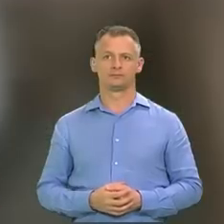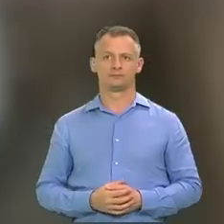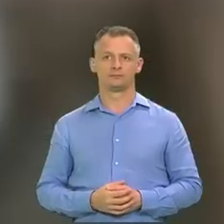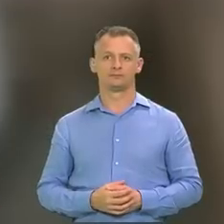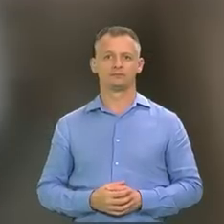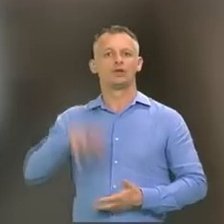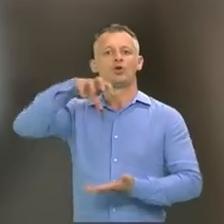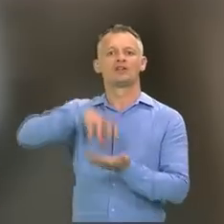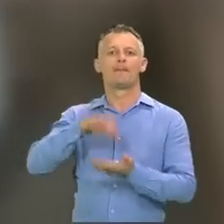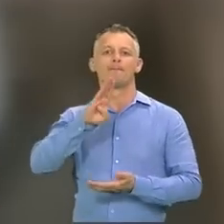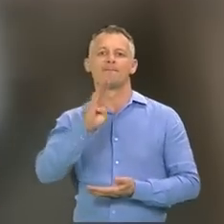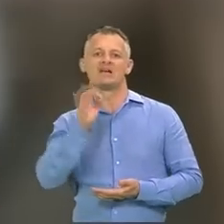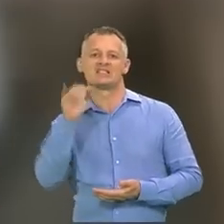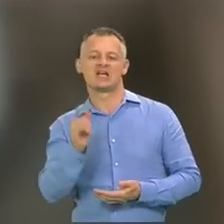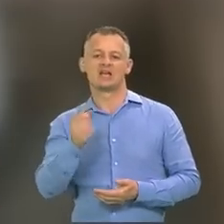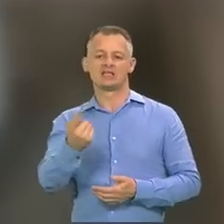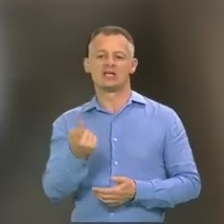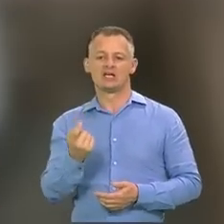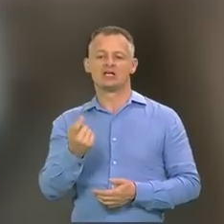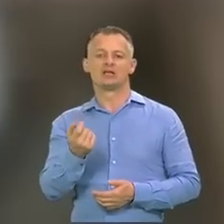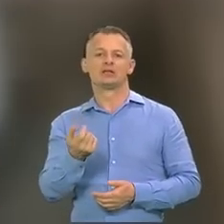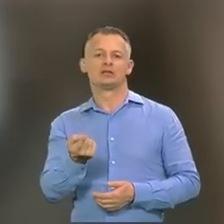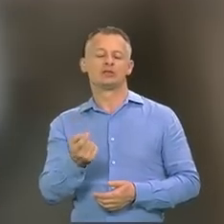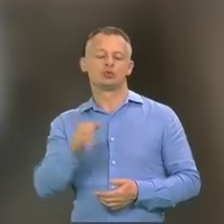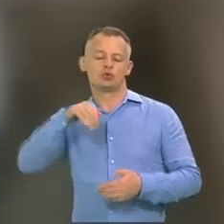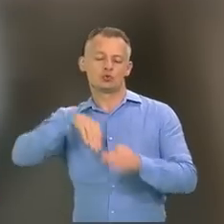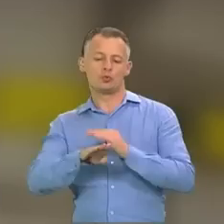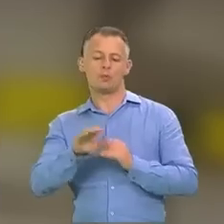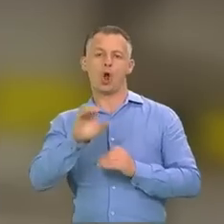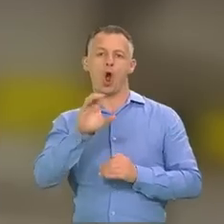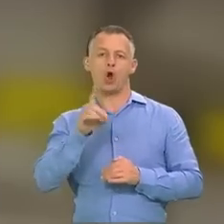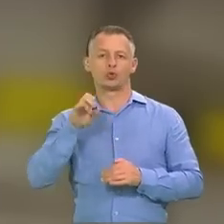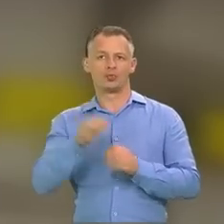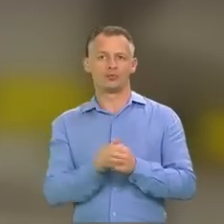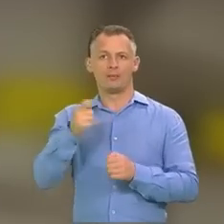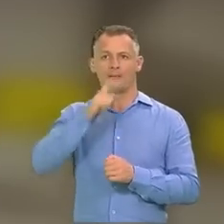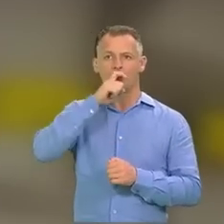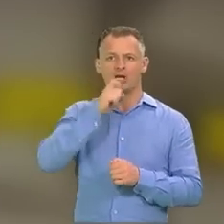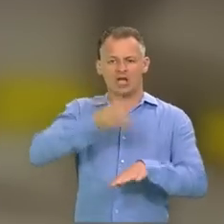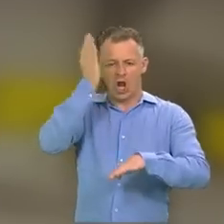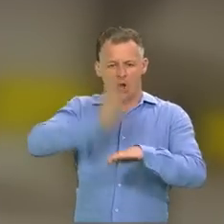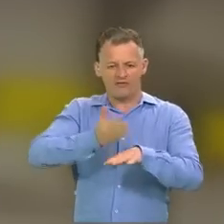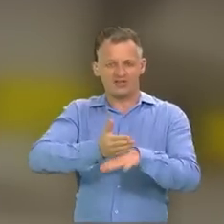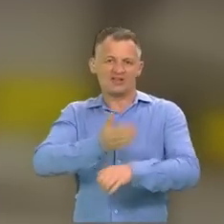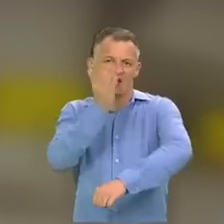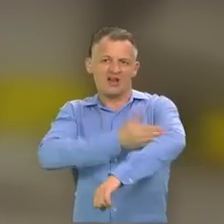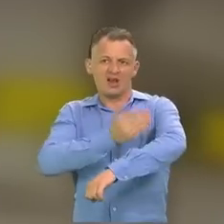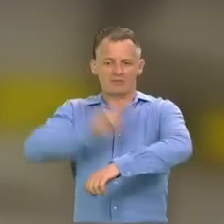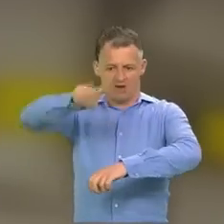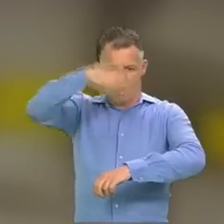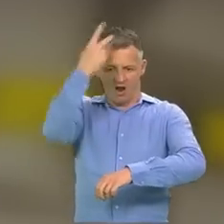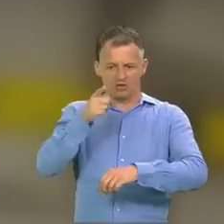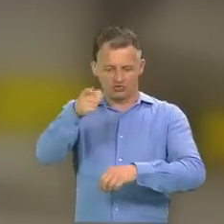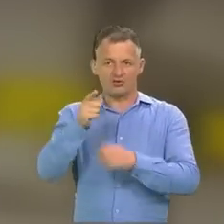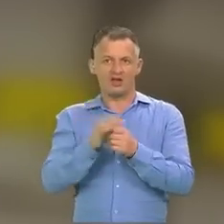În localitatea Băița de sub Codru, un bărbat a murit după ce mai multe grinzi din lemn, luate de rafalele puternice de vânt, au căzut peste el. Omul